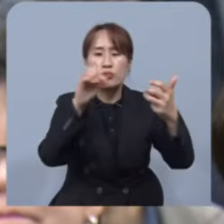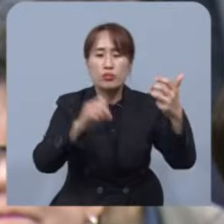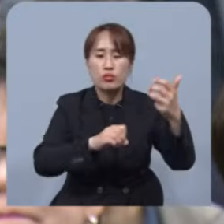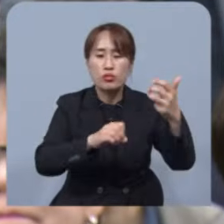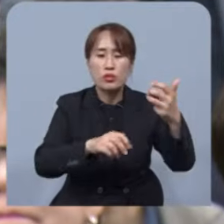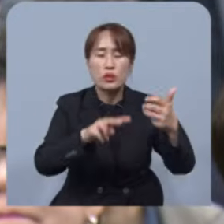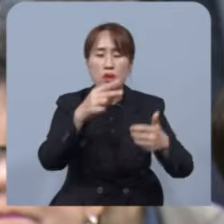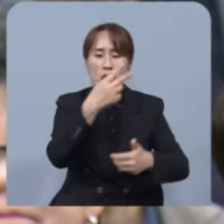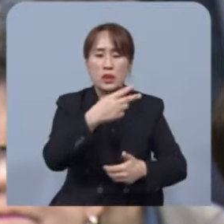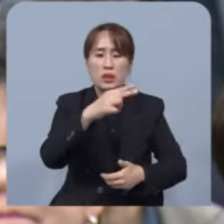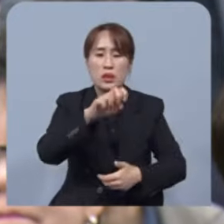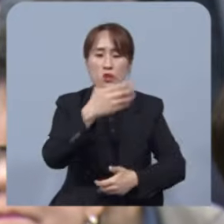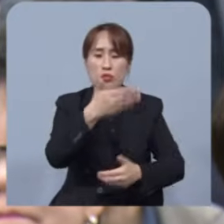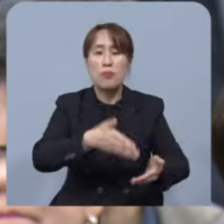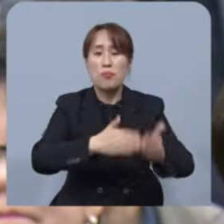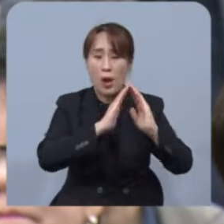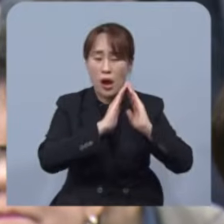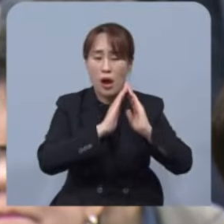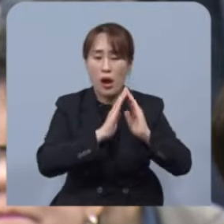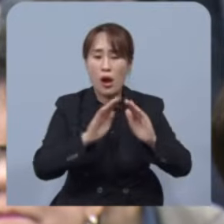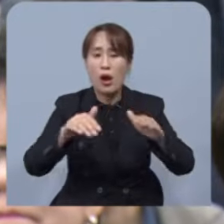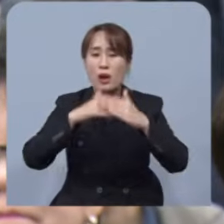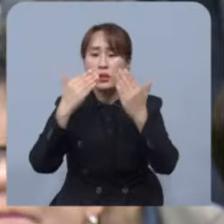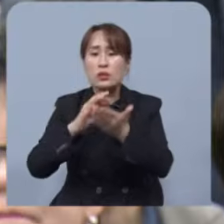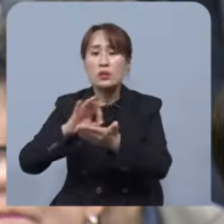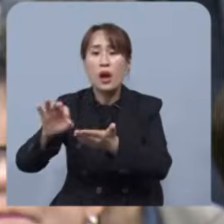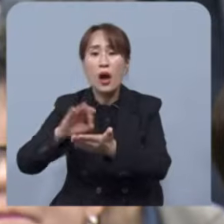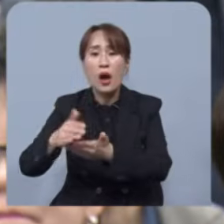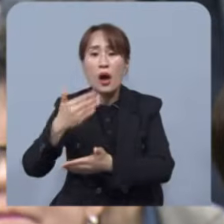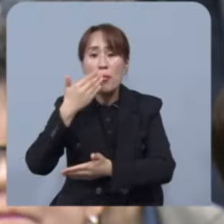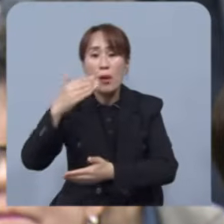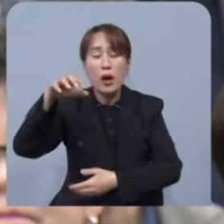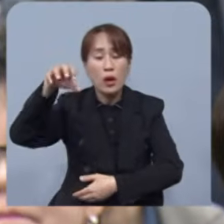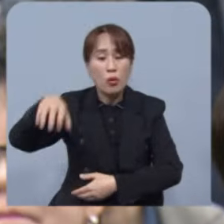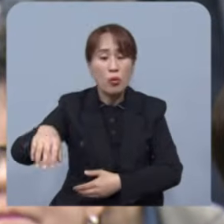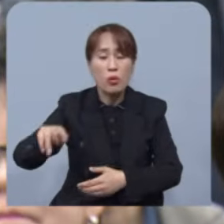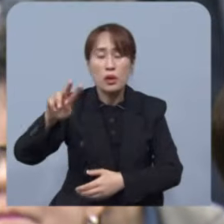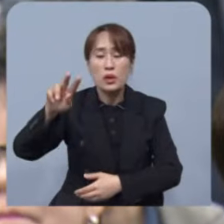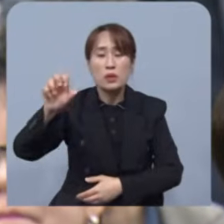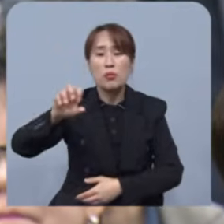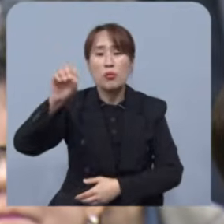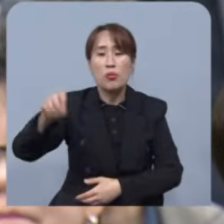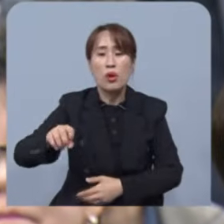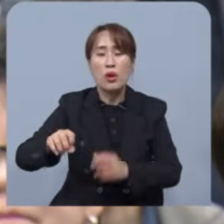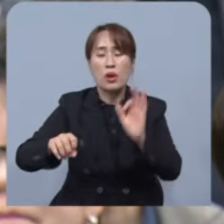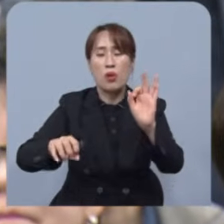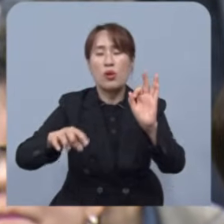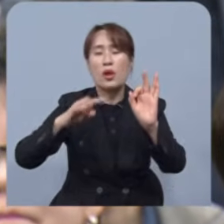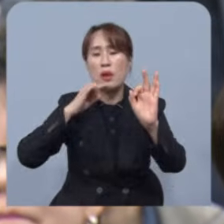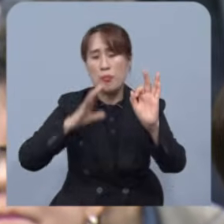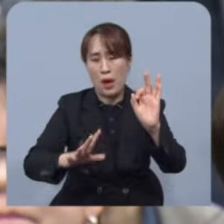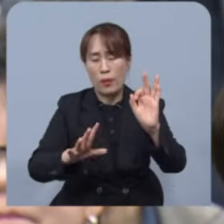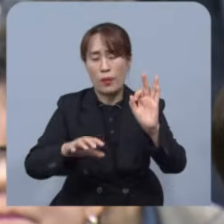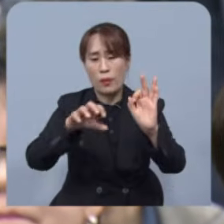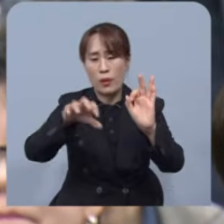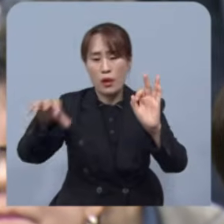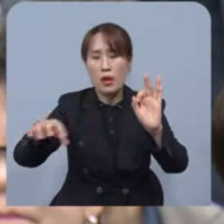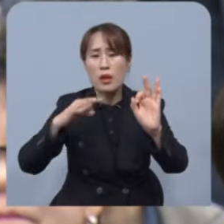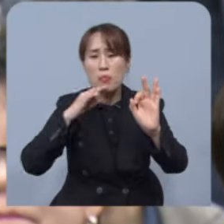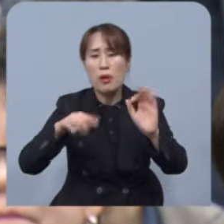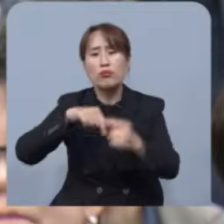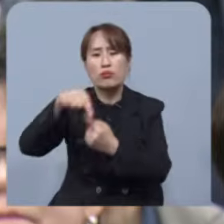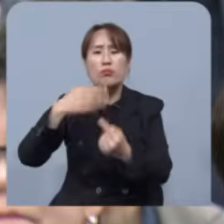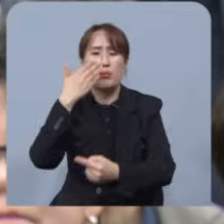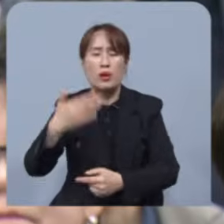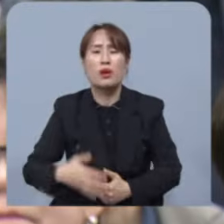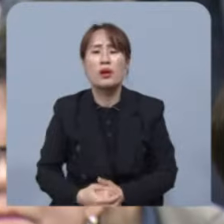90%는 29년도에 지어지는데 전체 사용할 수 있는 공간의 25%인 10개밖에 런칭이 안